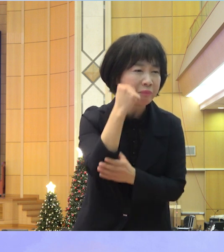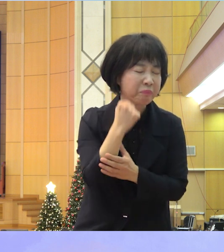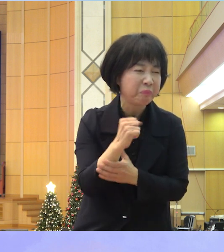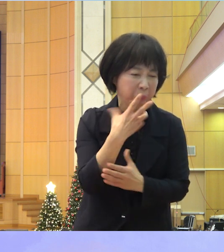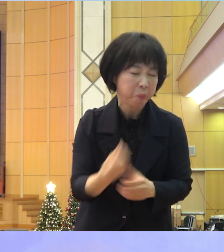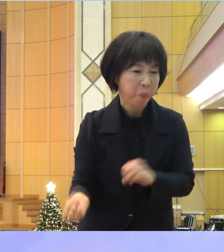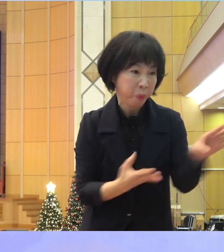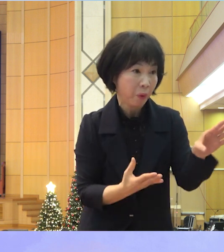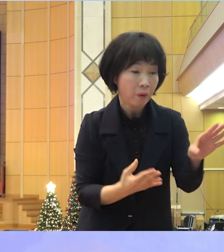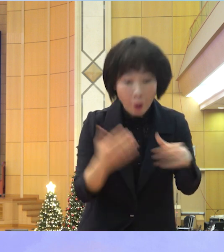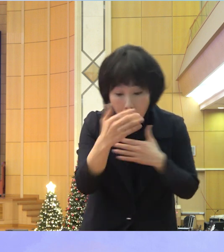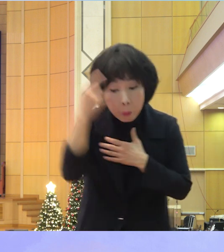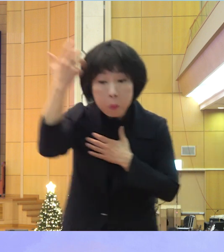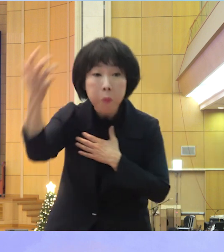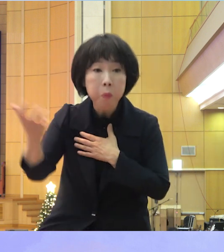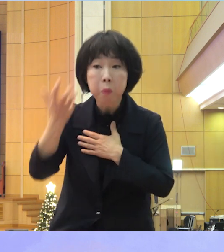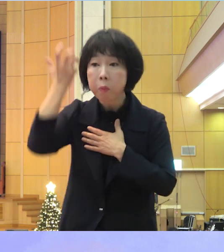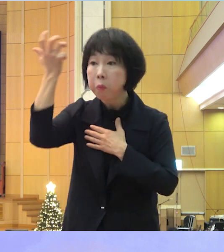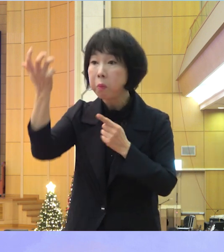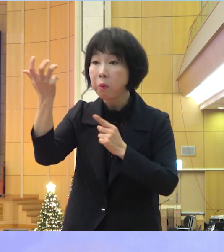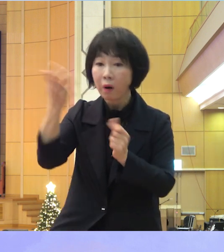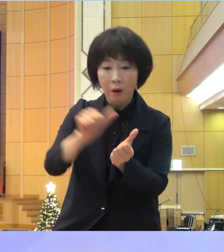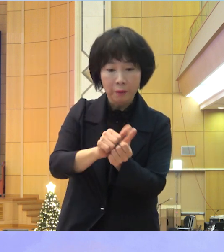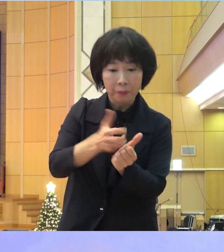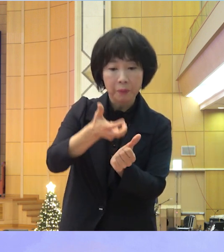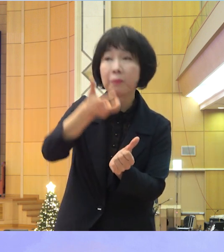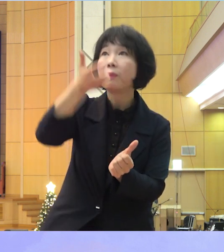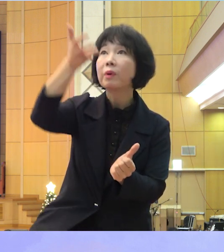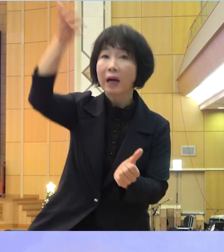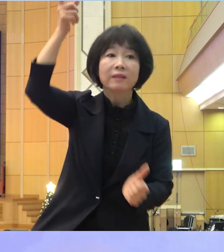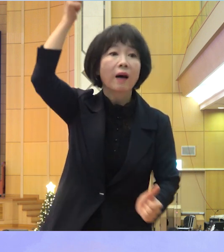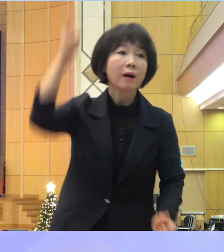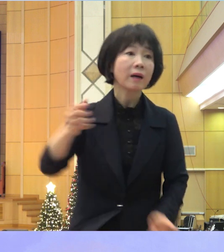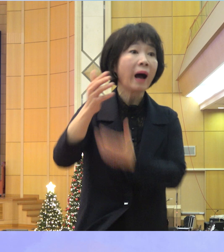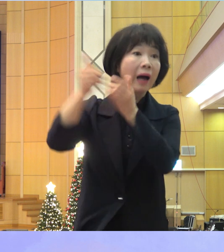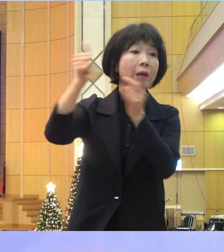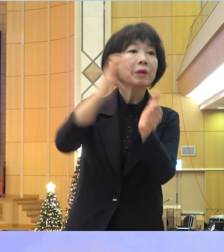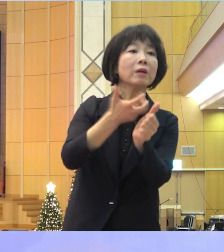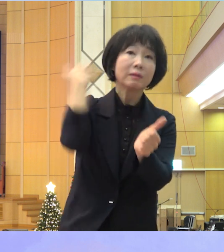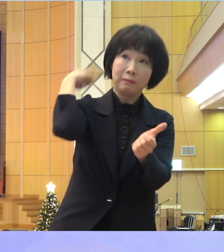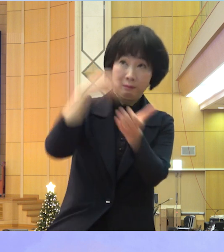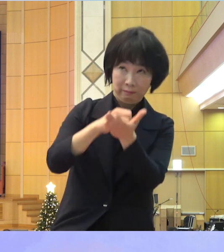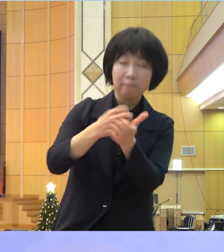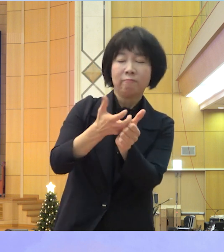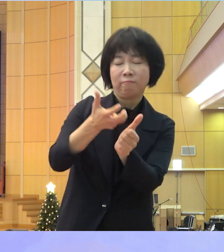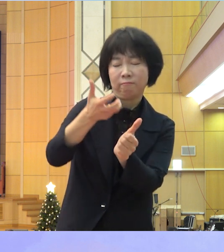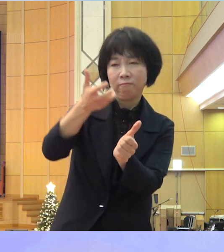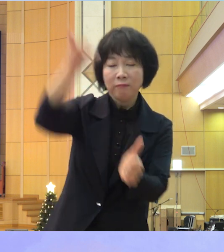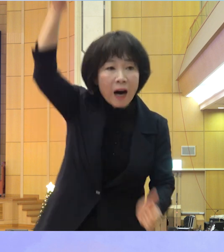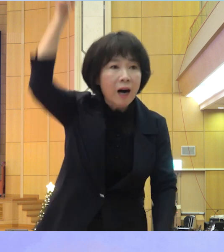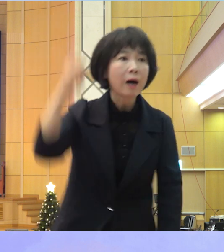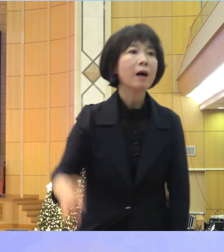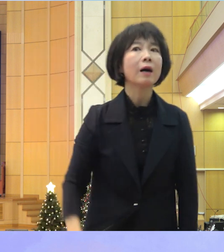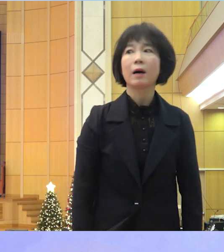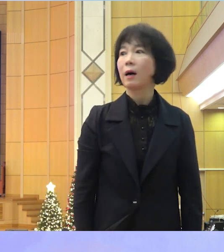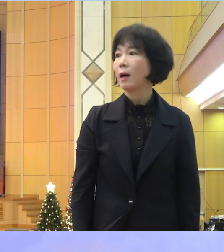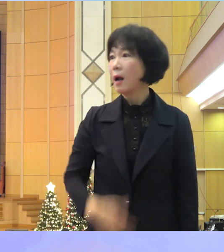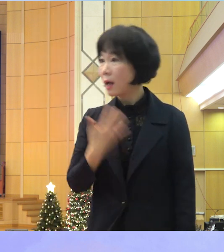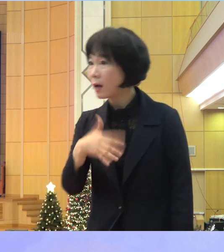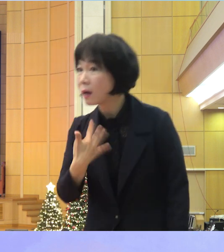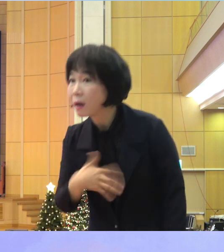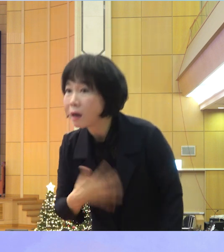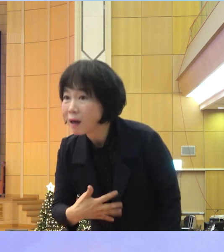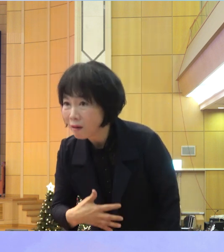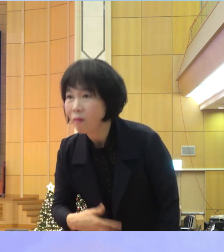영은 코에다 생기를 불어서 생령이 됐잖아요. 영은 그 주신, 육체는 흙으로